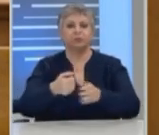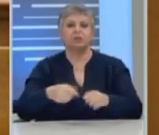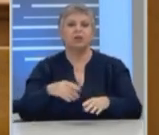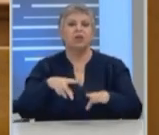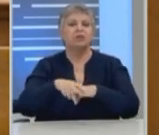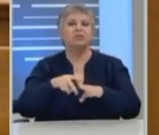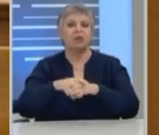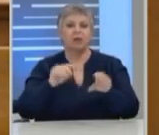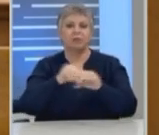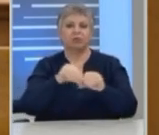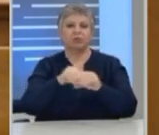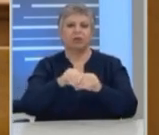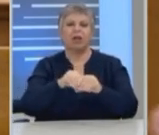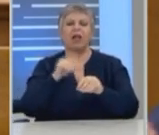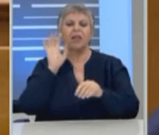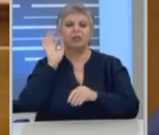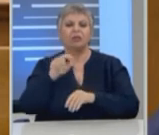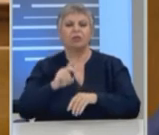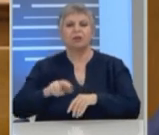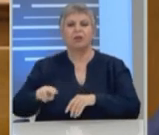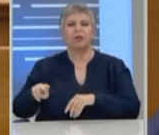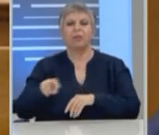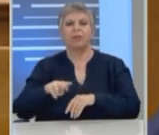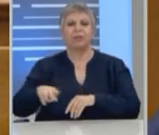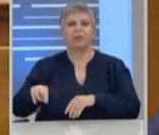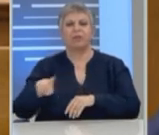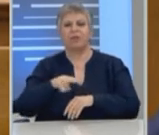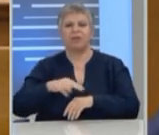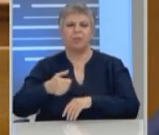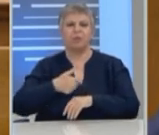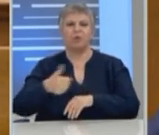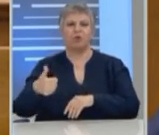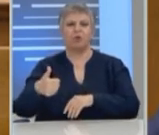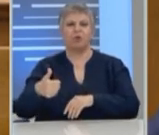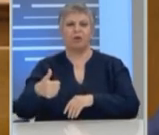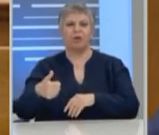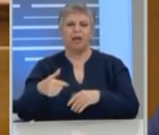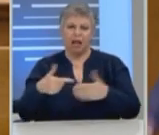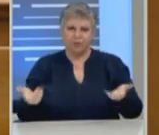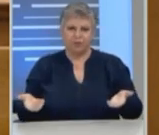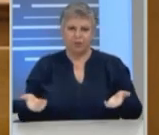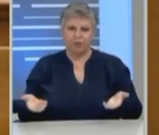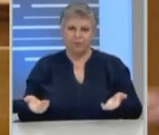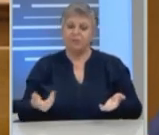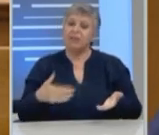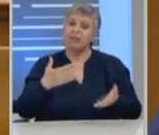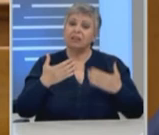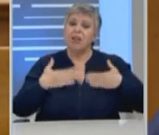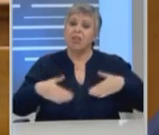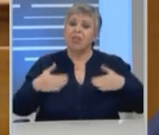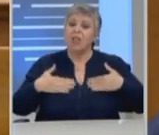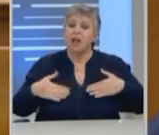τσέπες των ημέτερών σας, στο γνωστό τρίγωνο της διαπλοκής. για να συνεχίσουν να σας λιβανίζουν οι ολιγάρχες